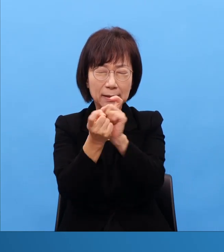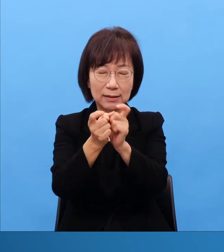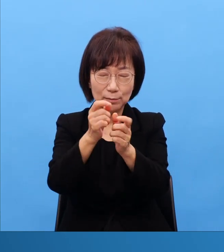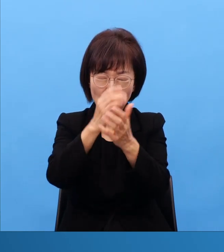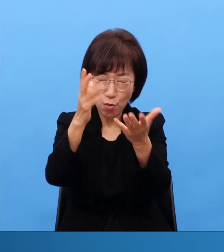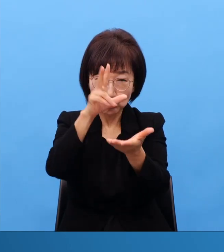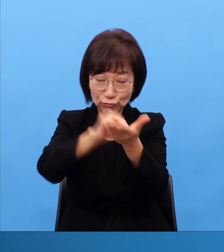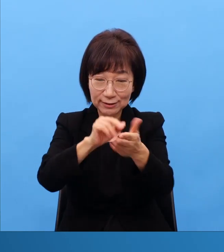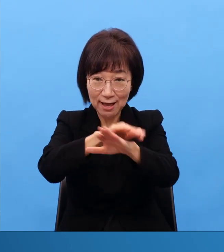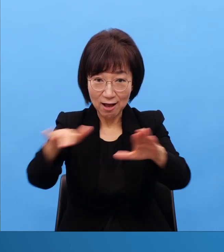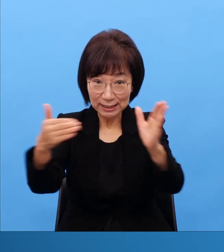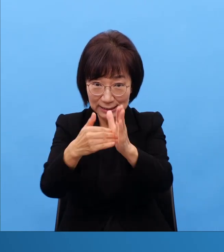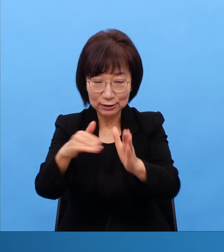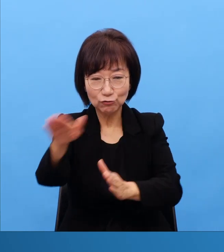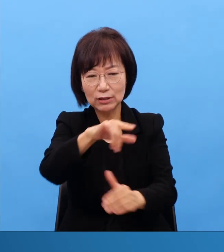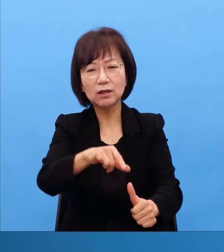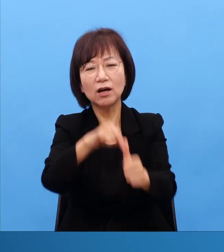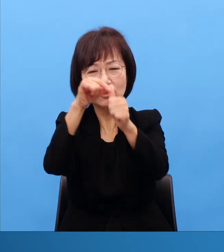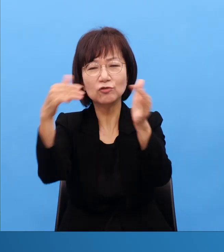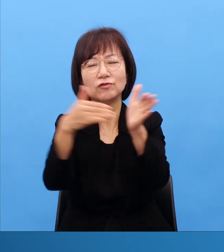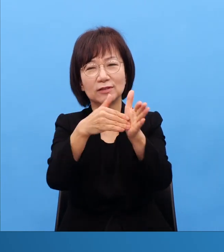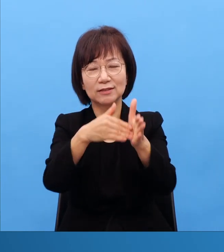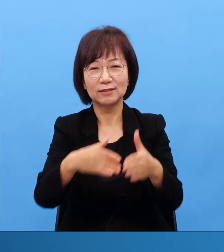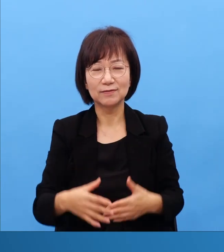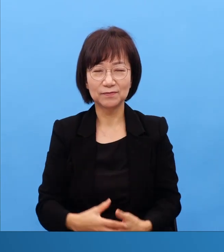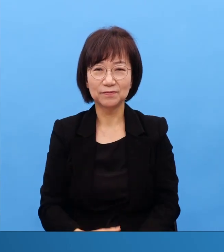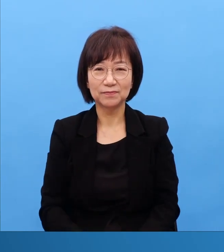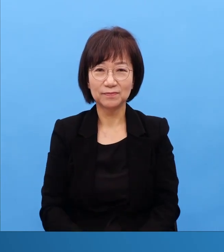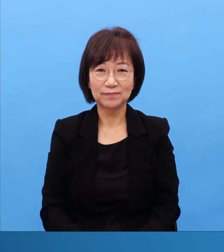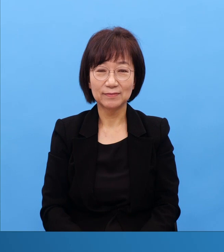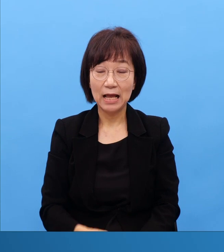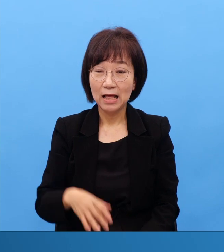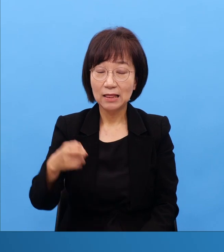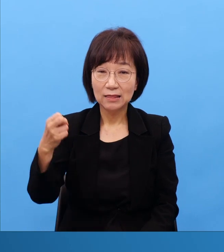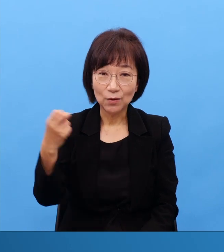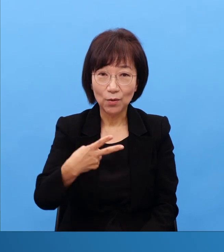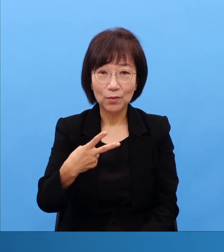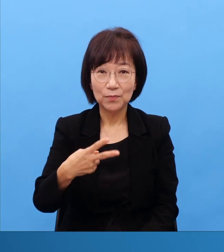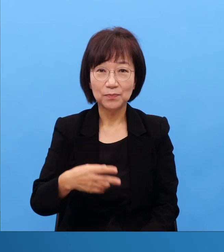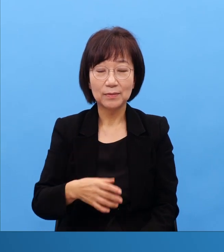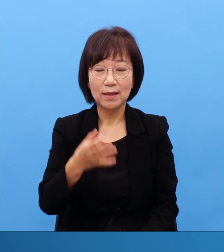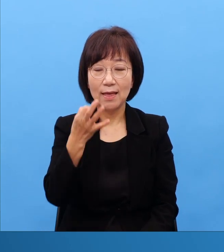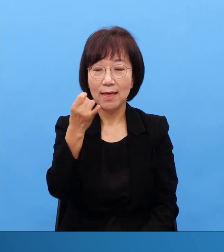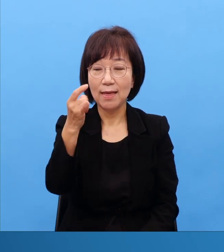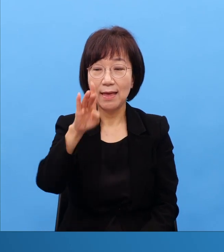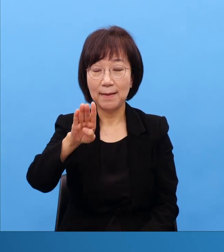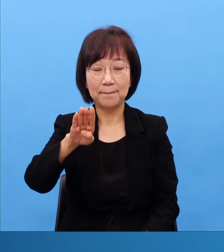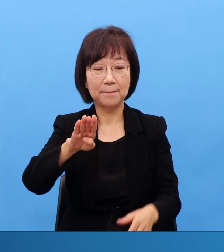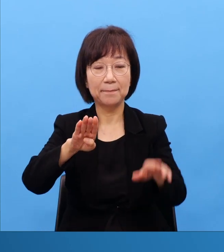the forces of darkness have already been destroyed and he has delivered you from inside of that already. 그리고 뭡니까? 에베소 2장 2절.